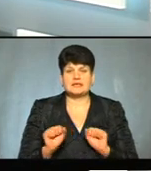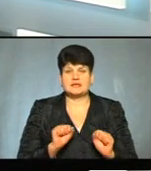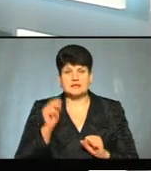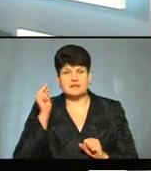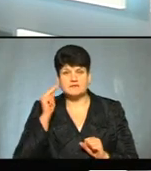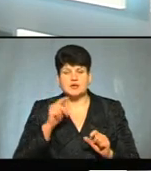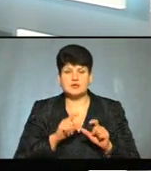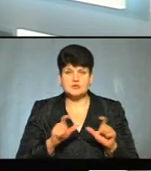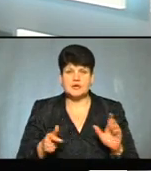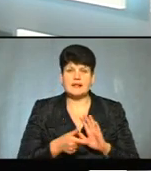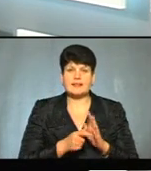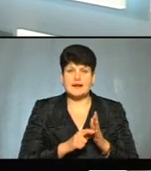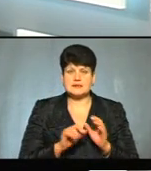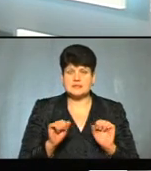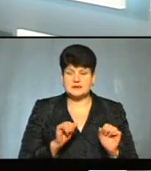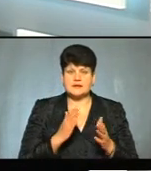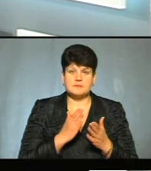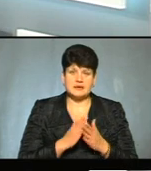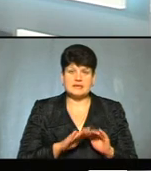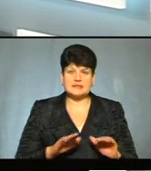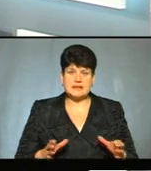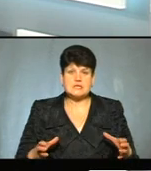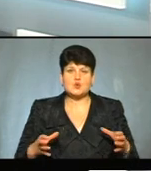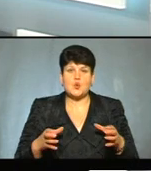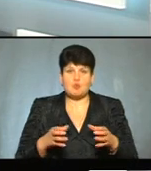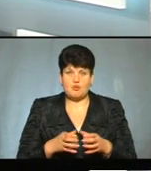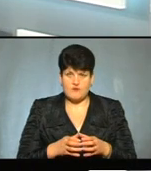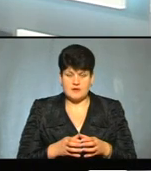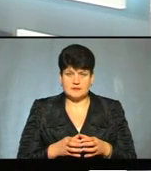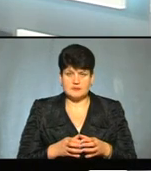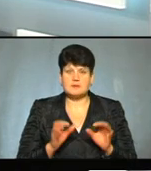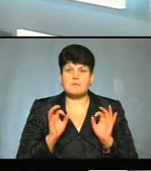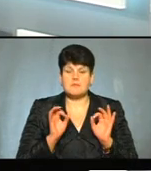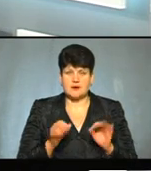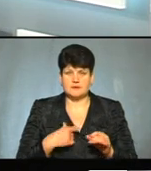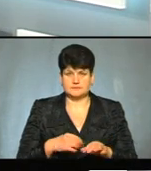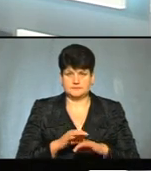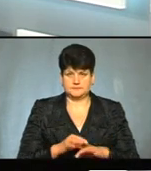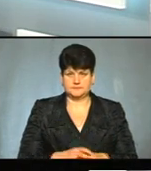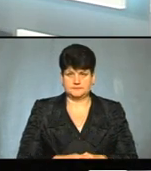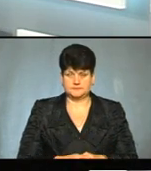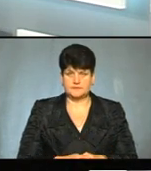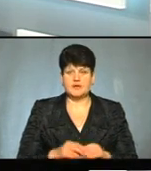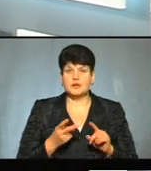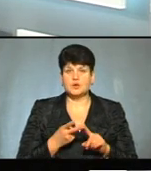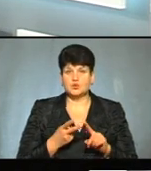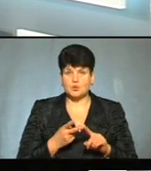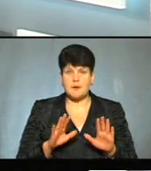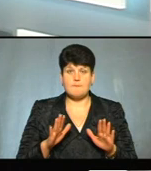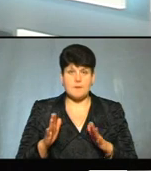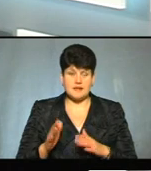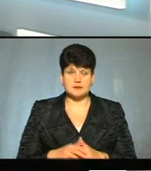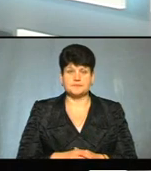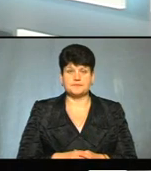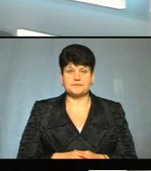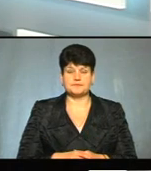керівник навчального закладу, класний керівник мав би дітей усіх згрупувати. І правильно зреагувати. Так, і правильно розреагувати. І другий